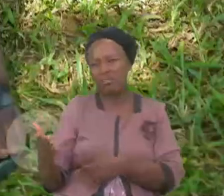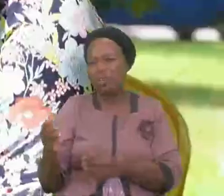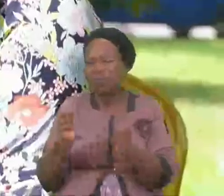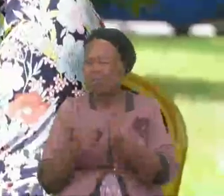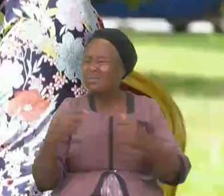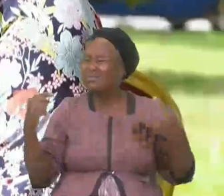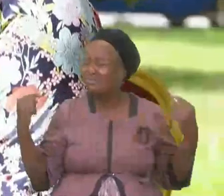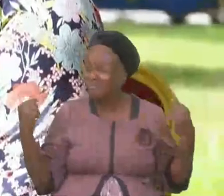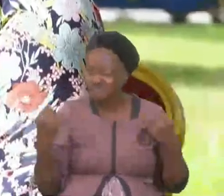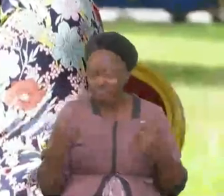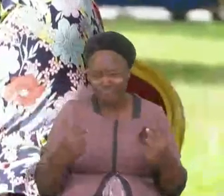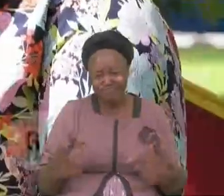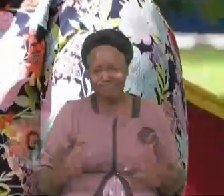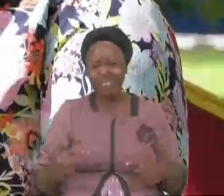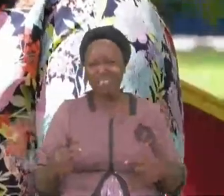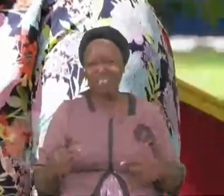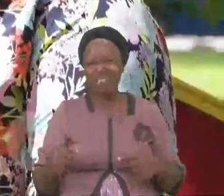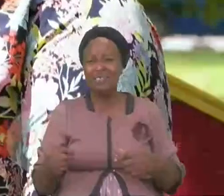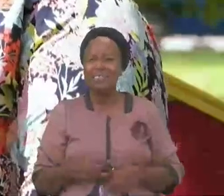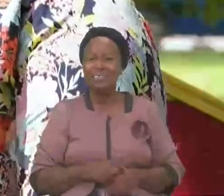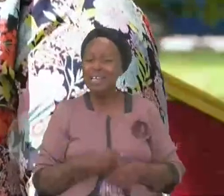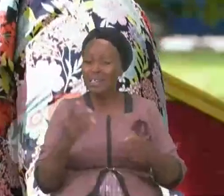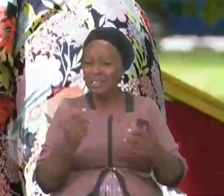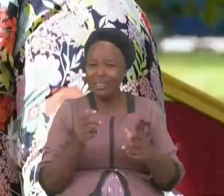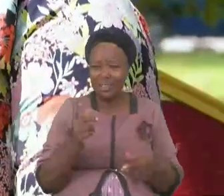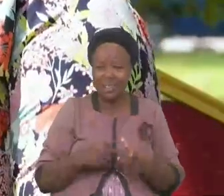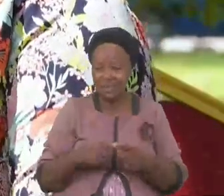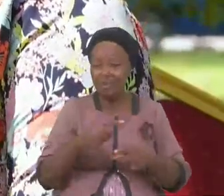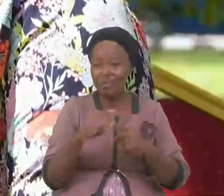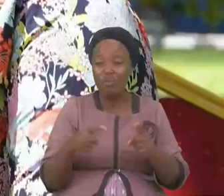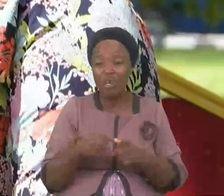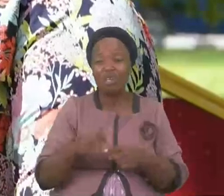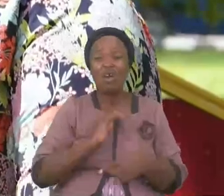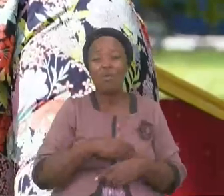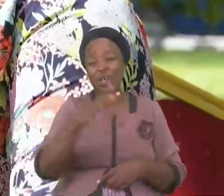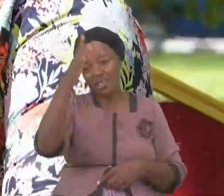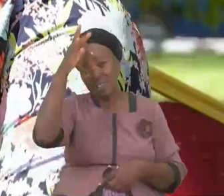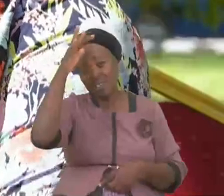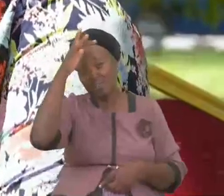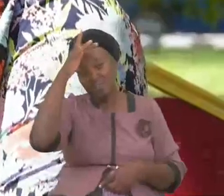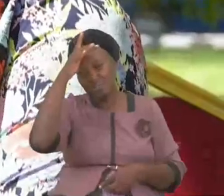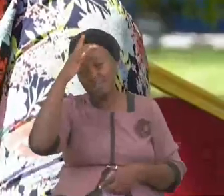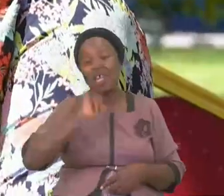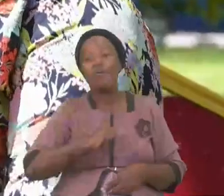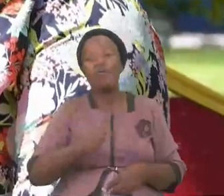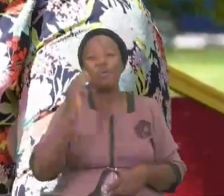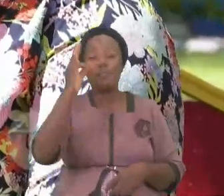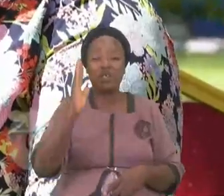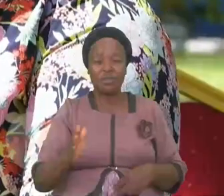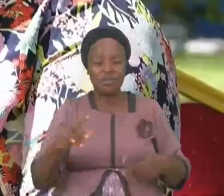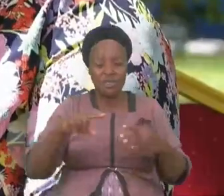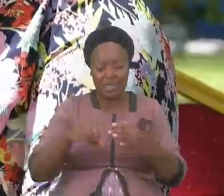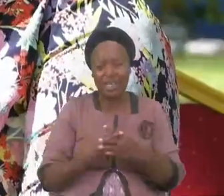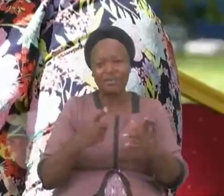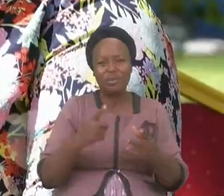avec des douleurs, même aux pieds, partout dans le corps. Quand le pasteur Kumui a commencé à prier,